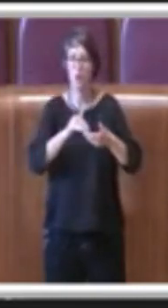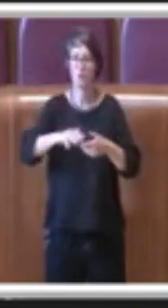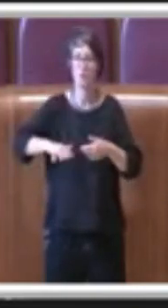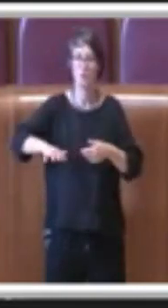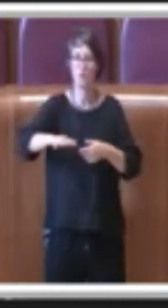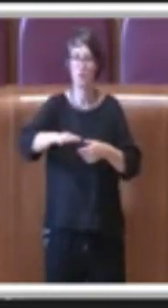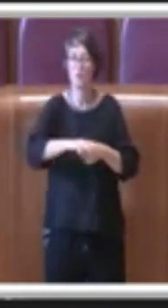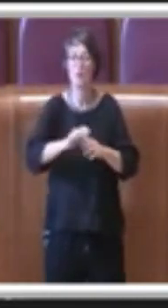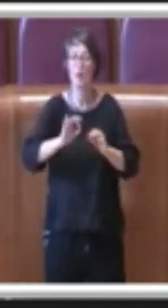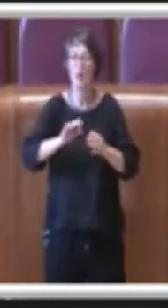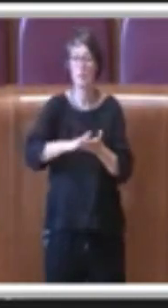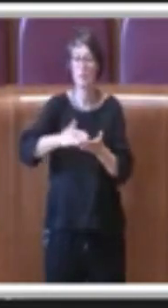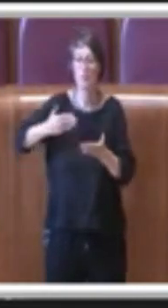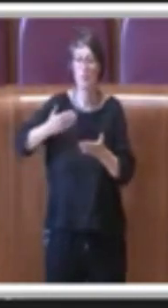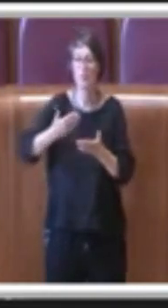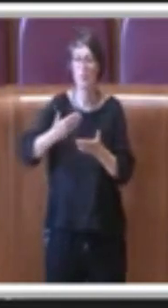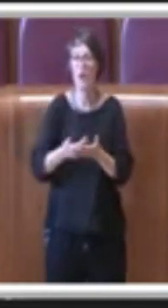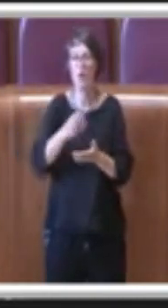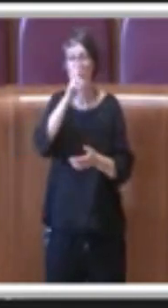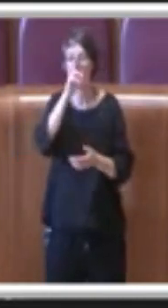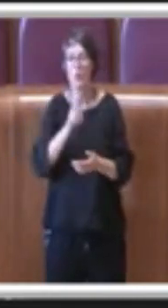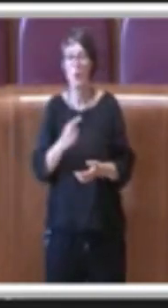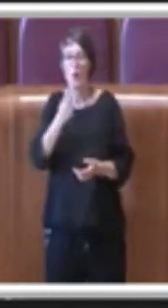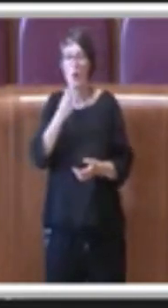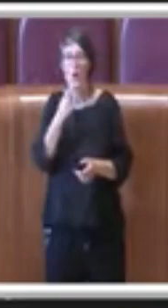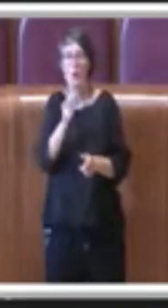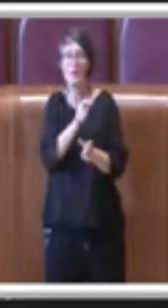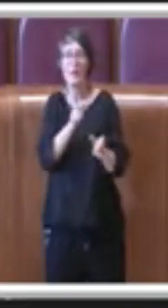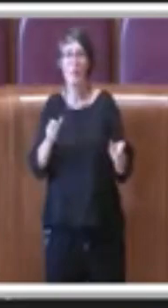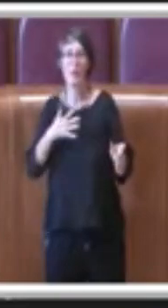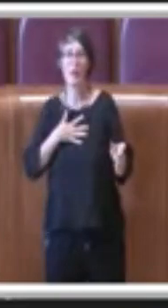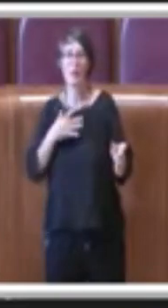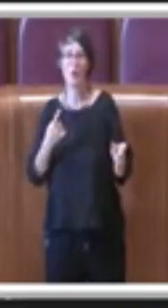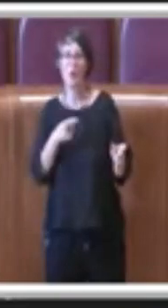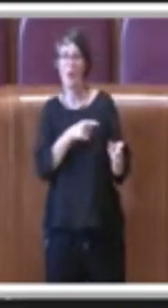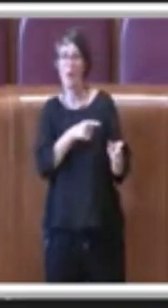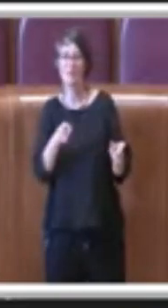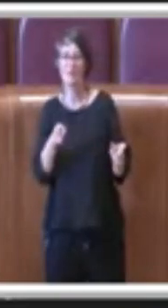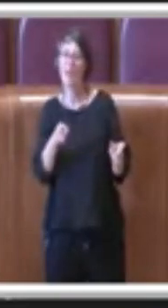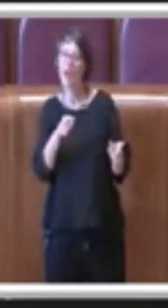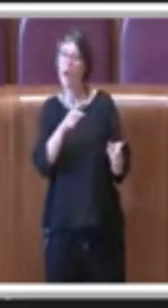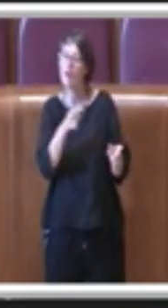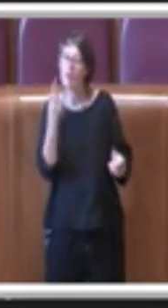al valore che vogliamo dare alla popolazione anziana, che quindi torna ad essere